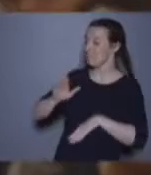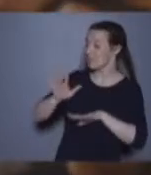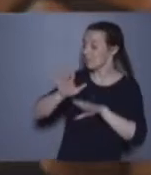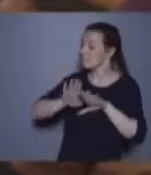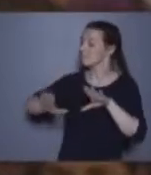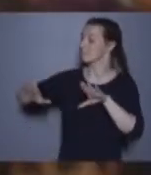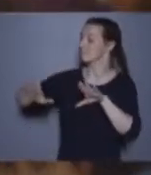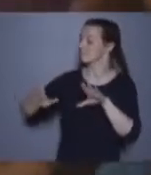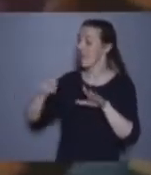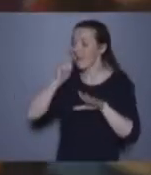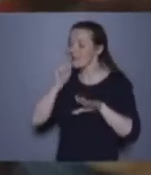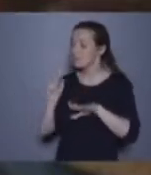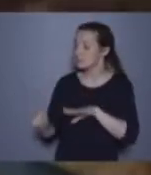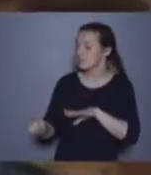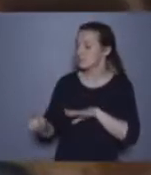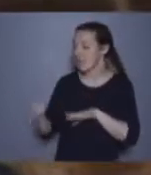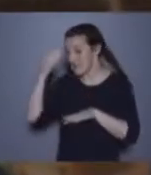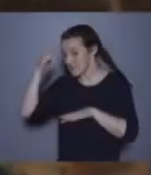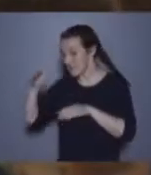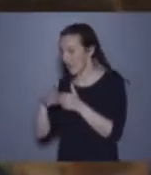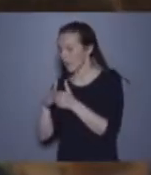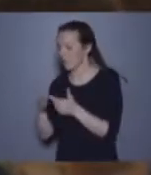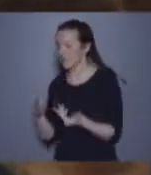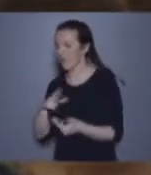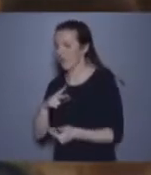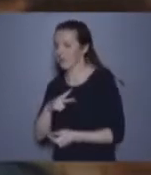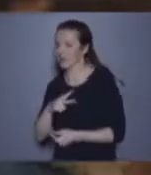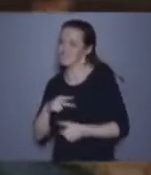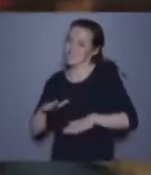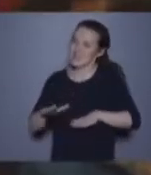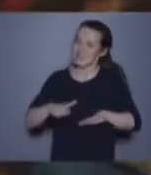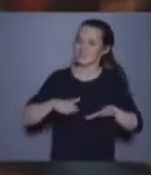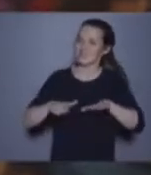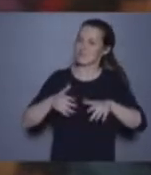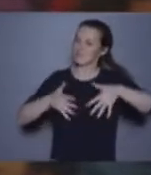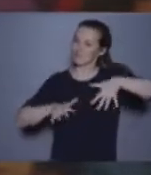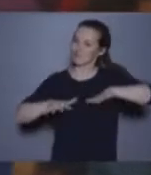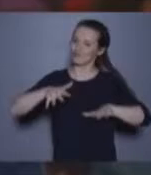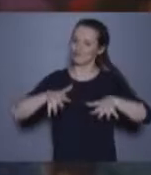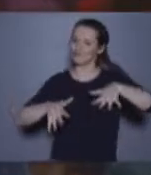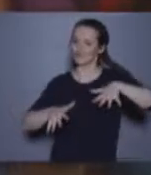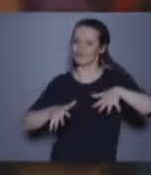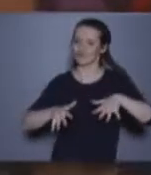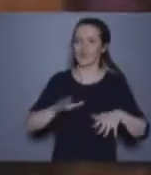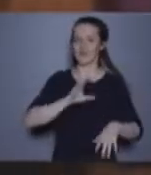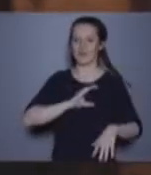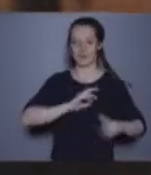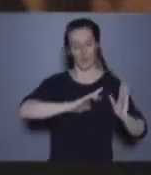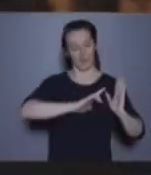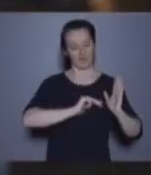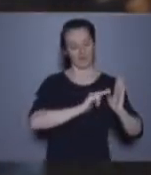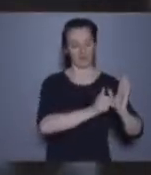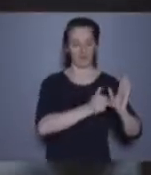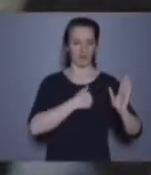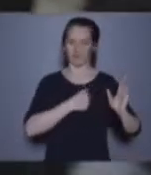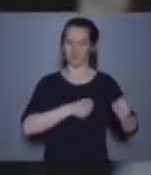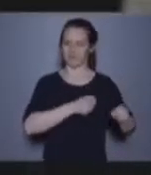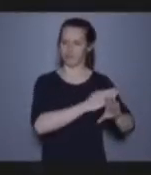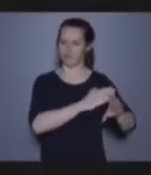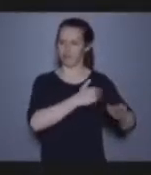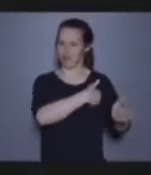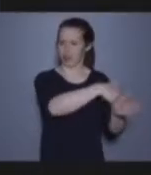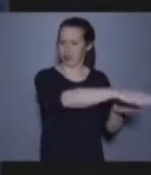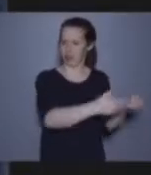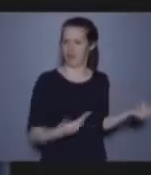coin qui sont limousines. Mais ce n'est pas la bonne façon de faire. Il faut se libérer de ces traités qui empêchent le redéploiement. Parce que s'ils